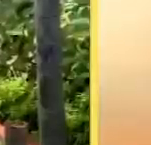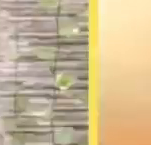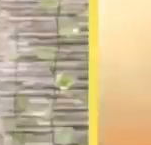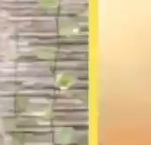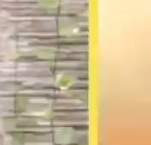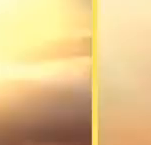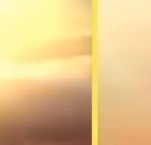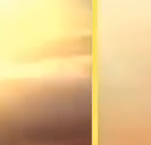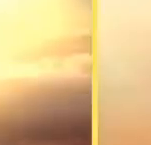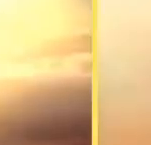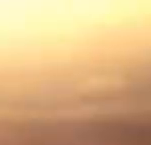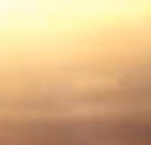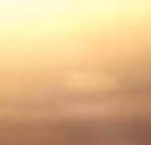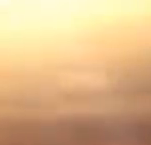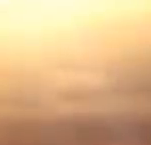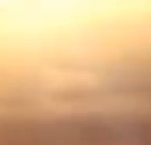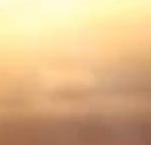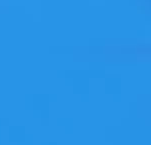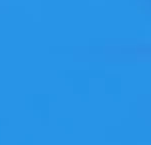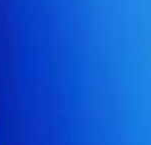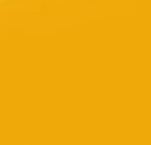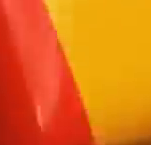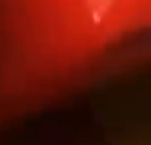Unang hirit, mangunguna ka!